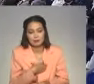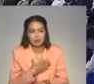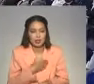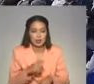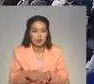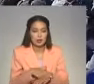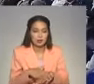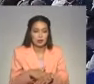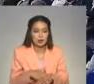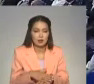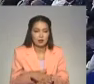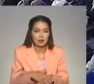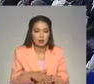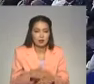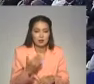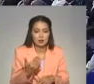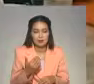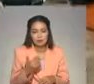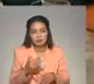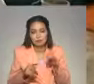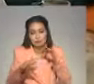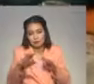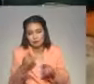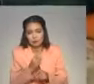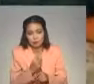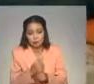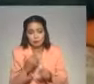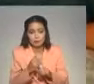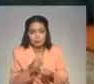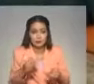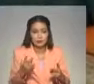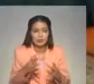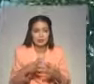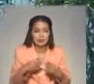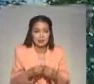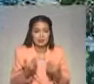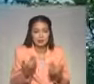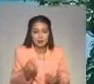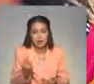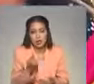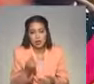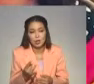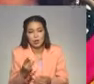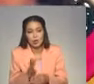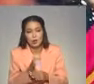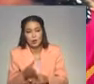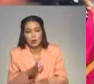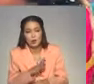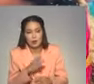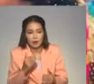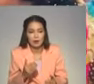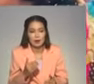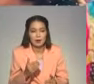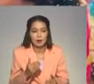народа. В этом не должно быть никаких сомнений. Проект «Гостевая семья» пока опробован только в одном регионе. Но, как отметили местные